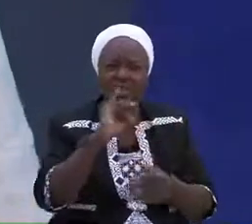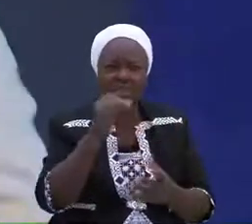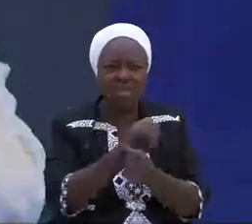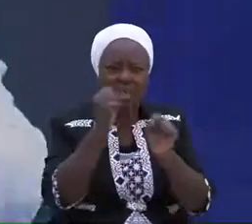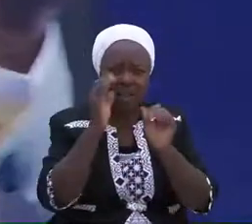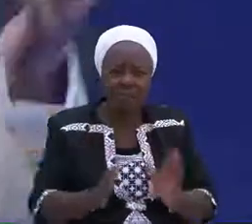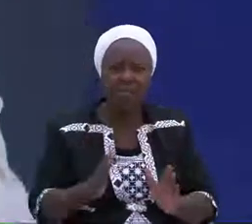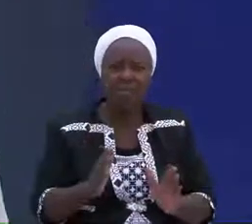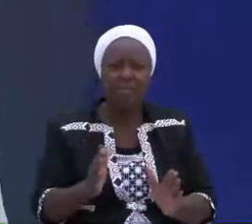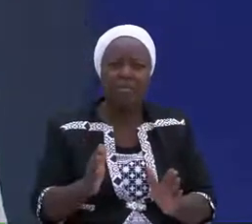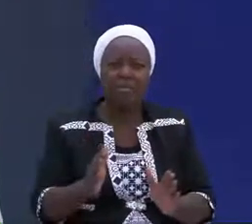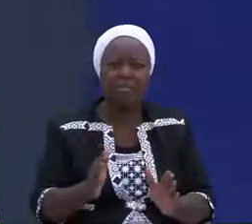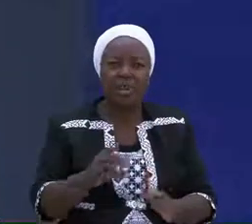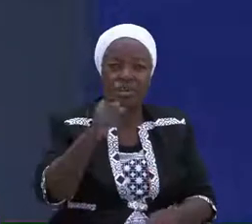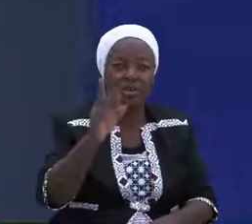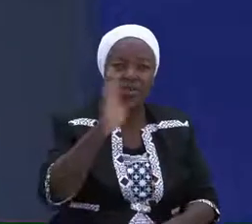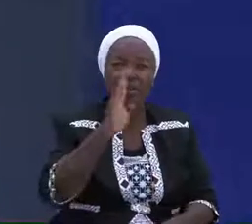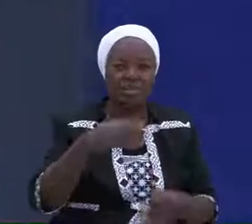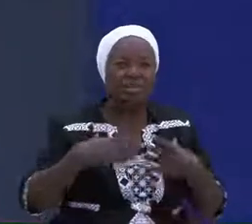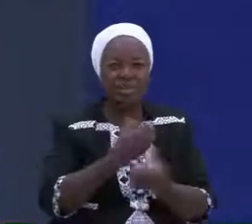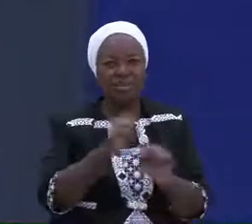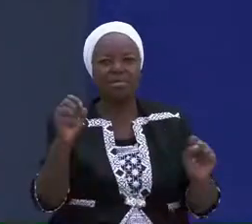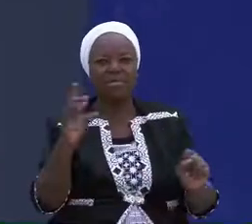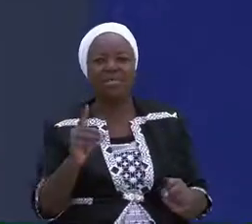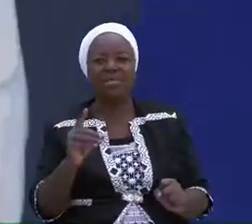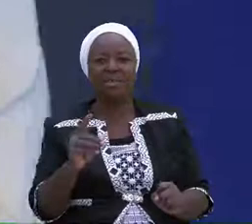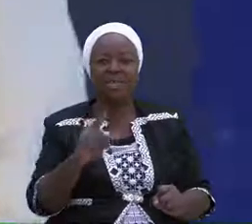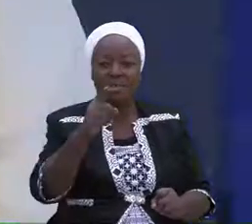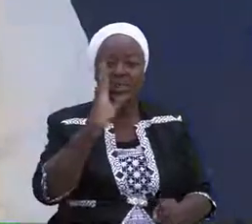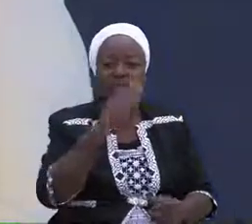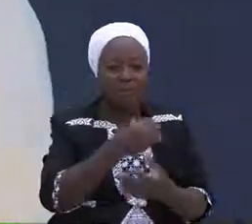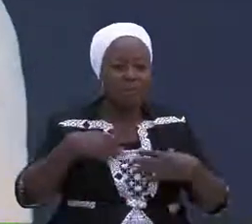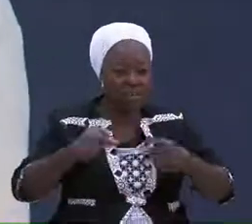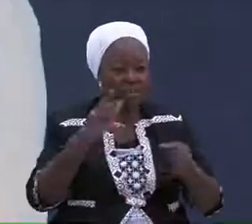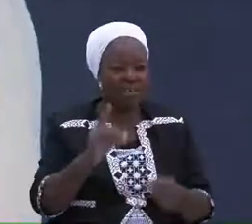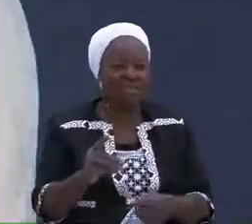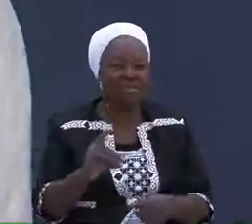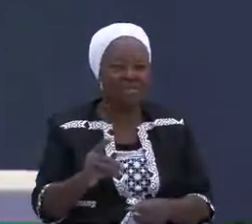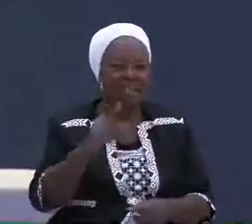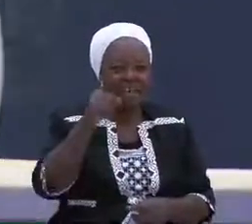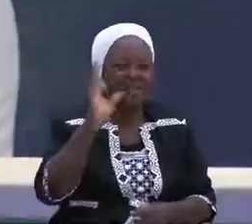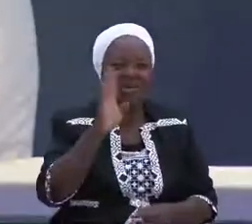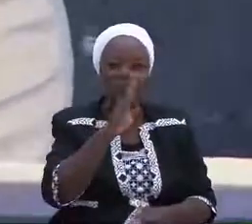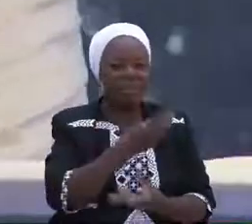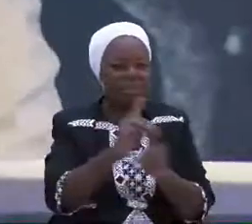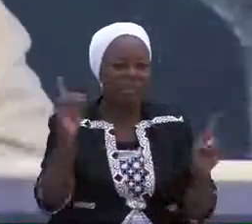Sauveur. Tu seras sauvé, tu seras guéri, tu seras